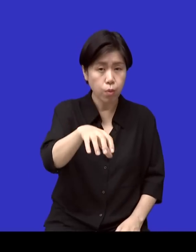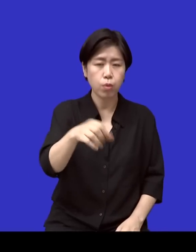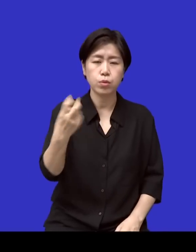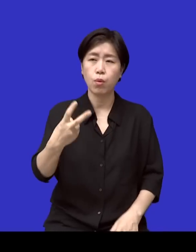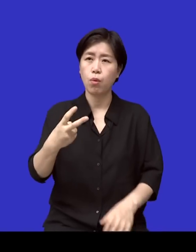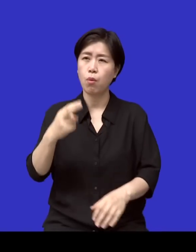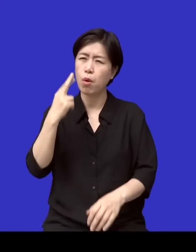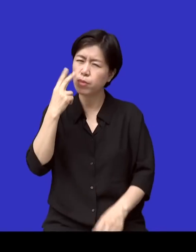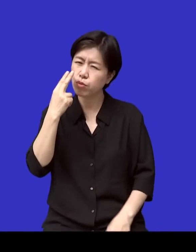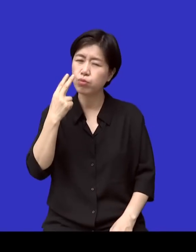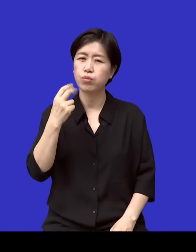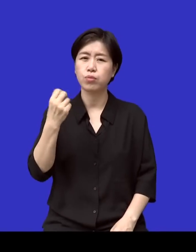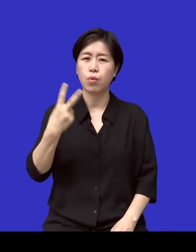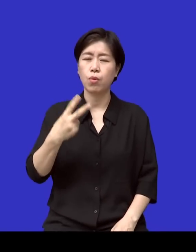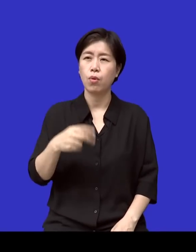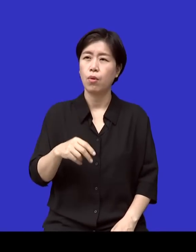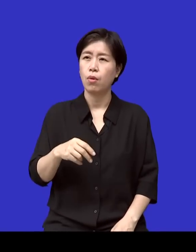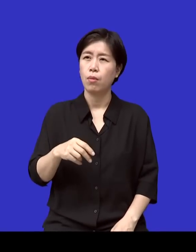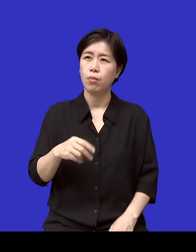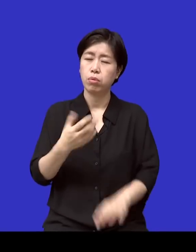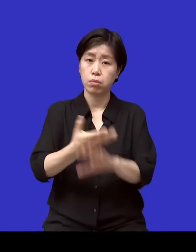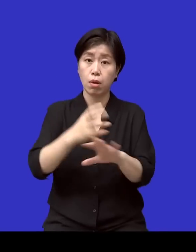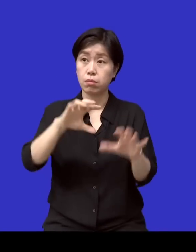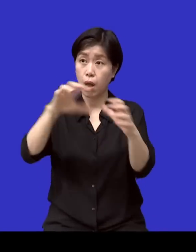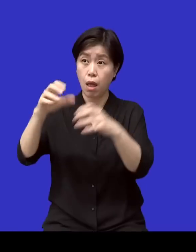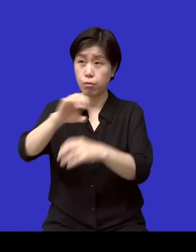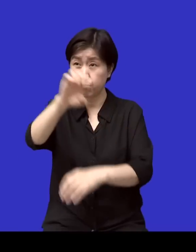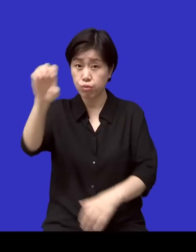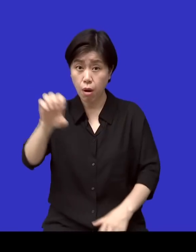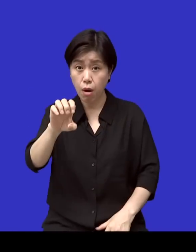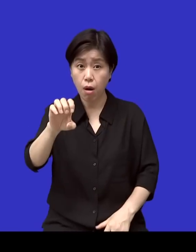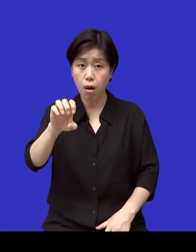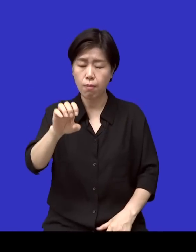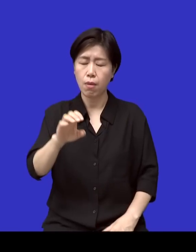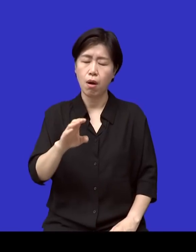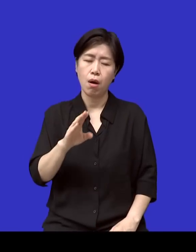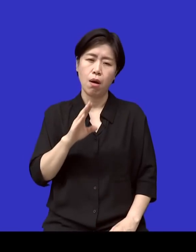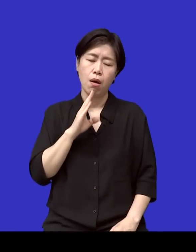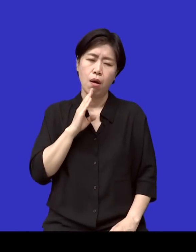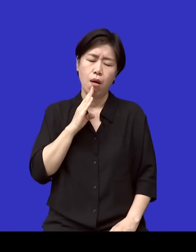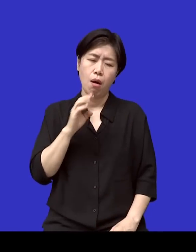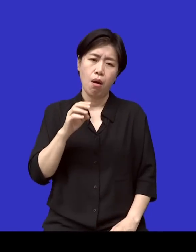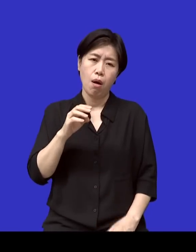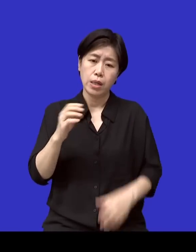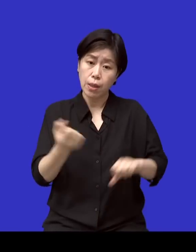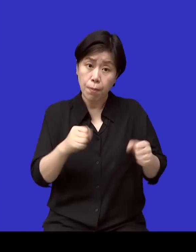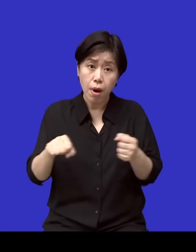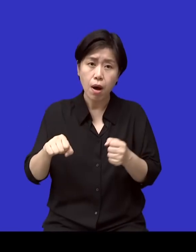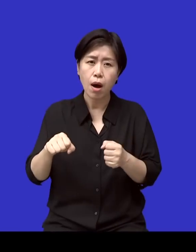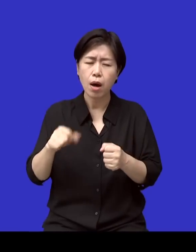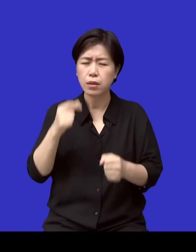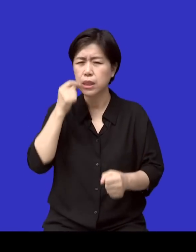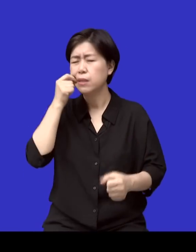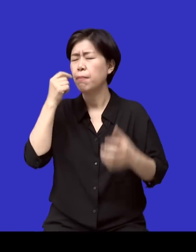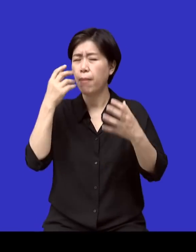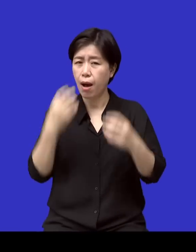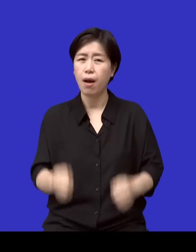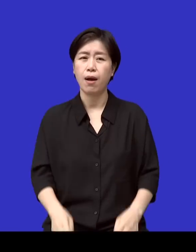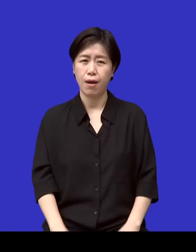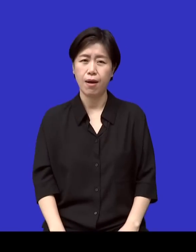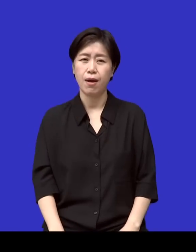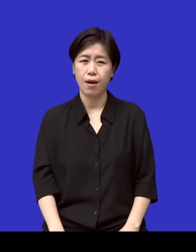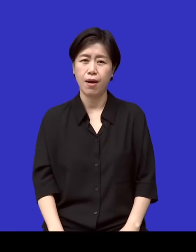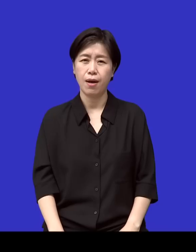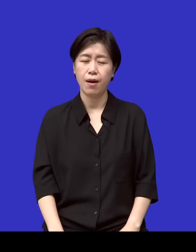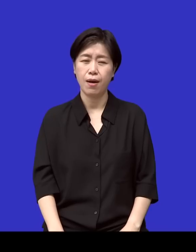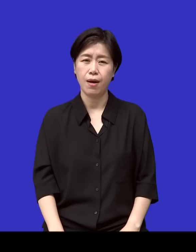미국이나 유럽, 오스트리아 이런 데는 거의 대표가 그러니까 설상의 꽃이 알파인 스키라고 생각을